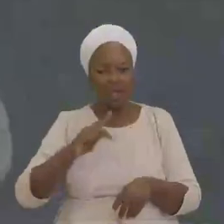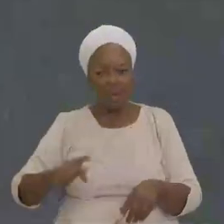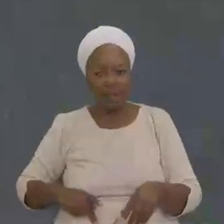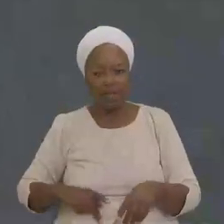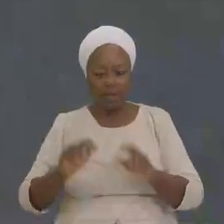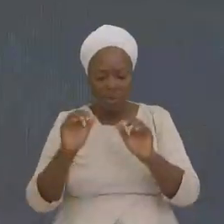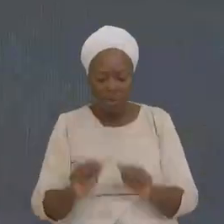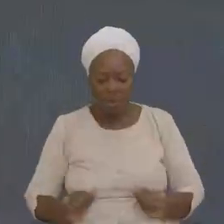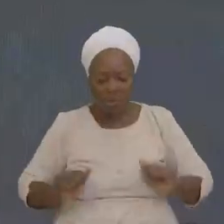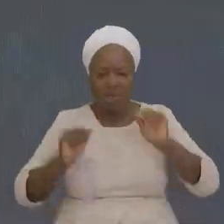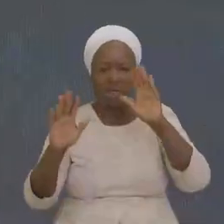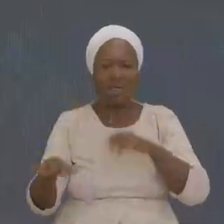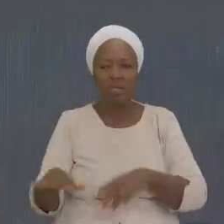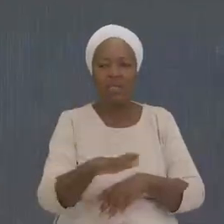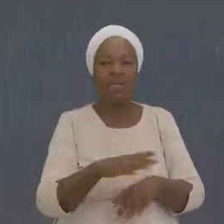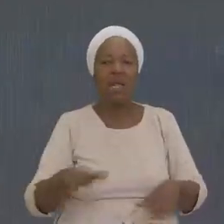qui l'acceptent comme roi,